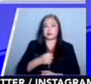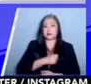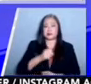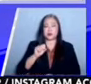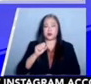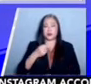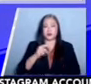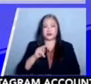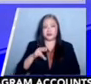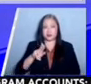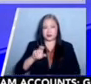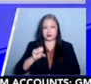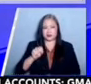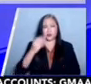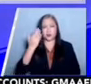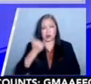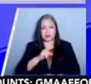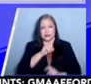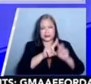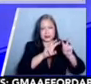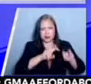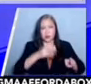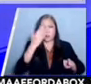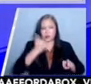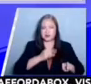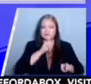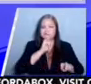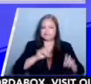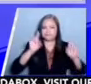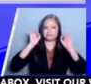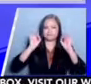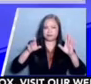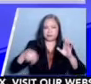nito sa seguridad ng bansa may unang balita si mav